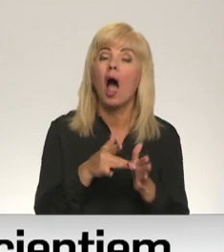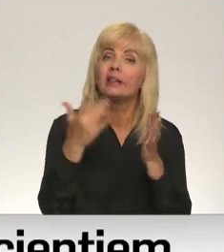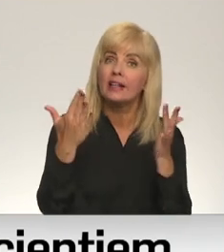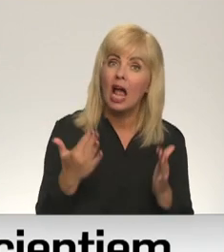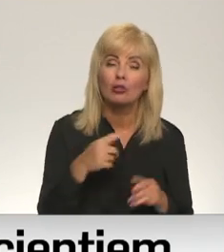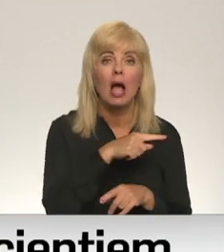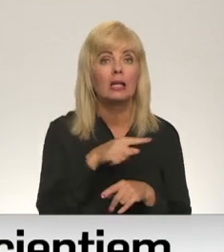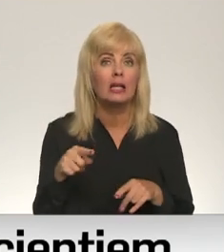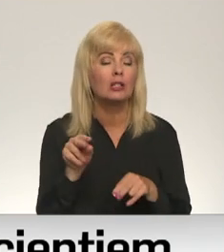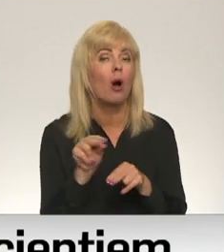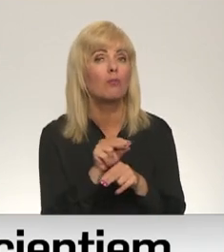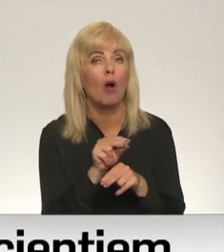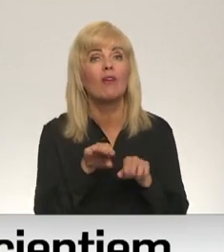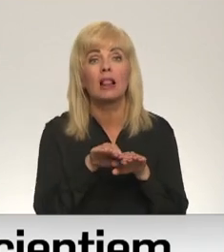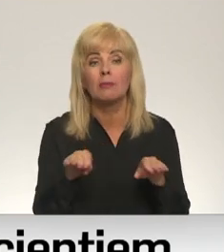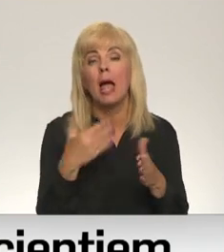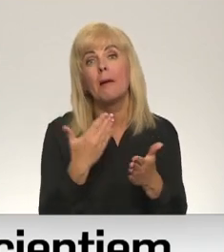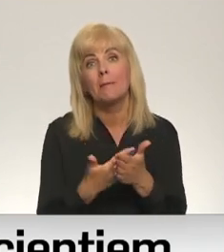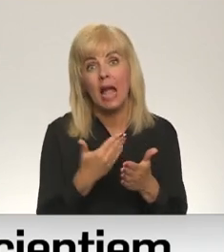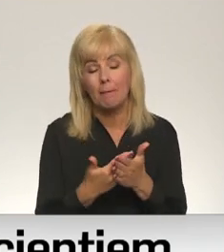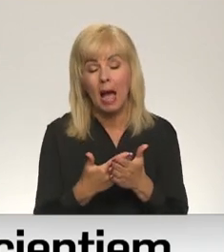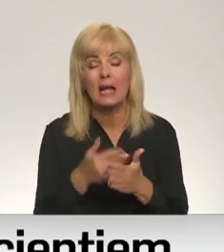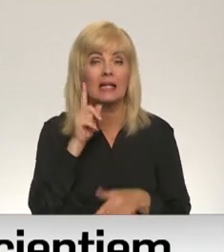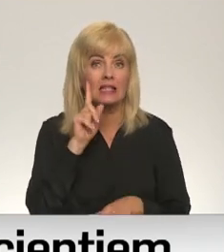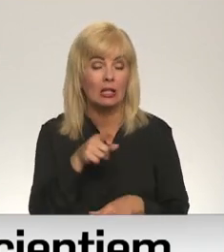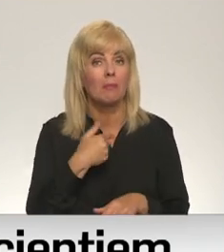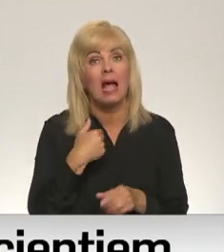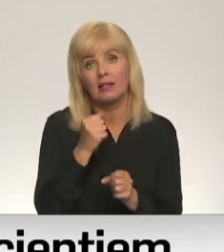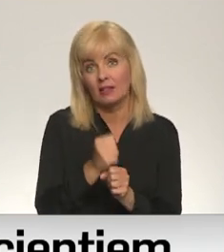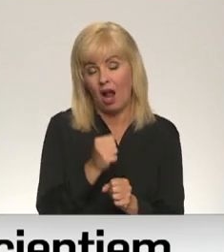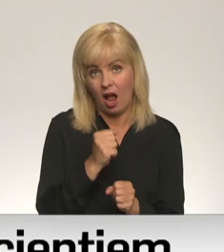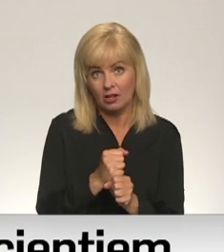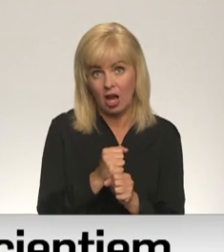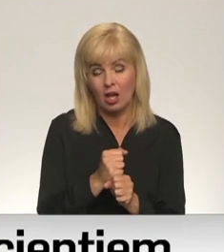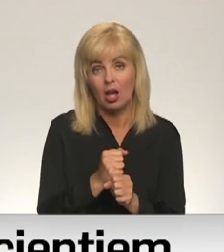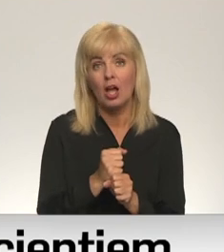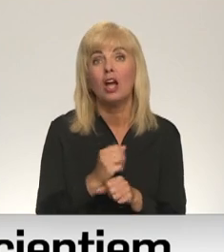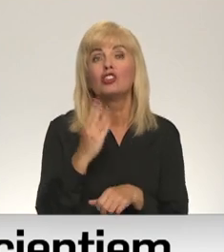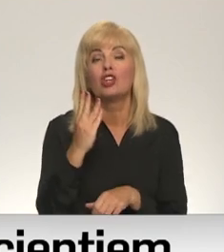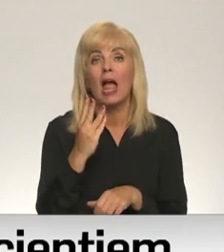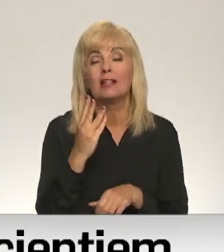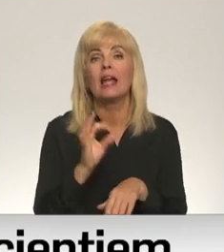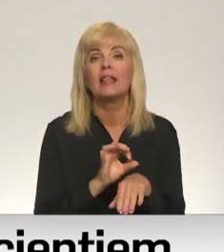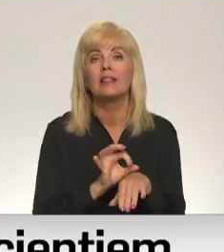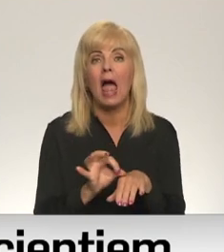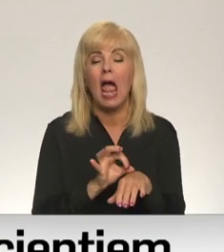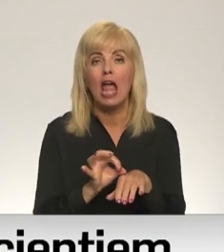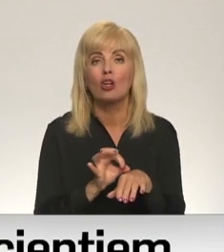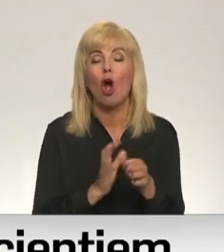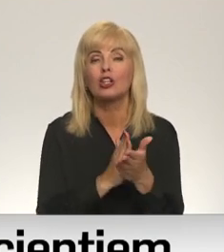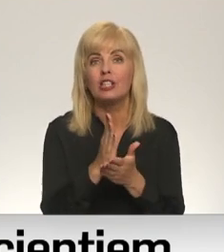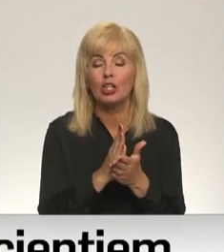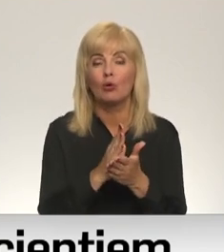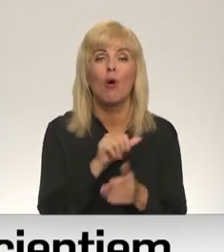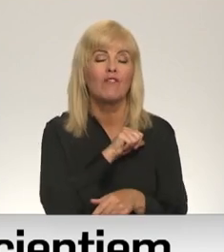pat profila līmenim. Nu, es kā piemēru minēšu, ja mēs zinām, ka mums strādā piemēram 4 neiroķirurgi, tad viņi redz rezultātus